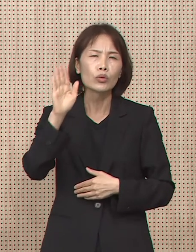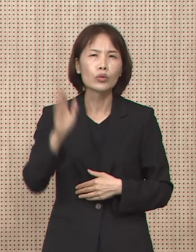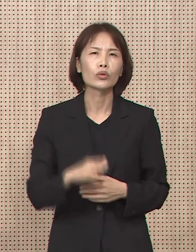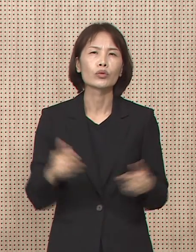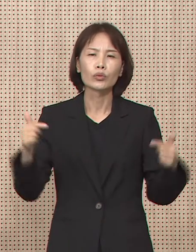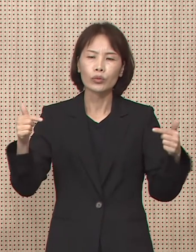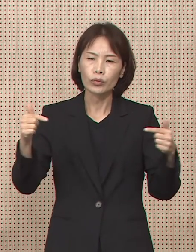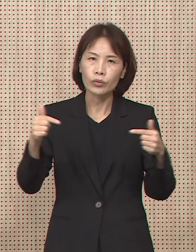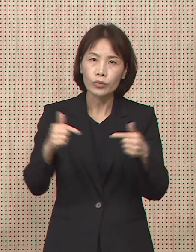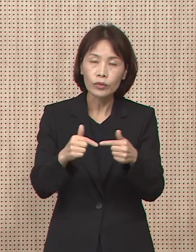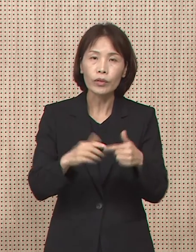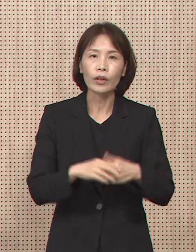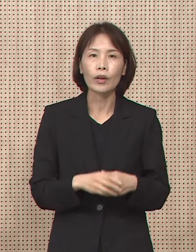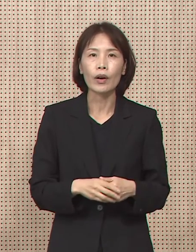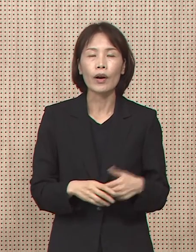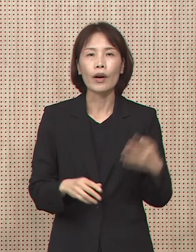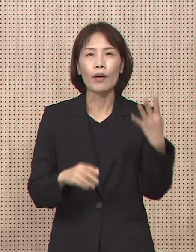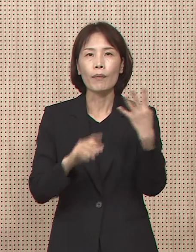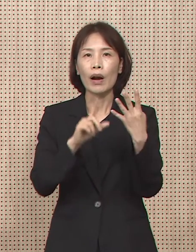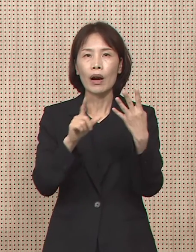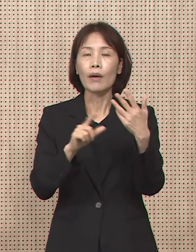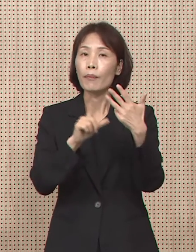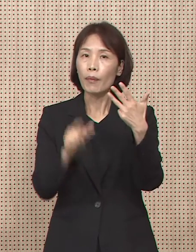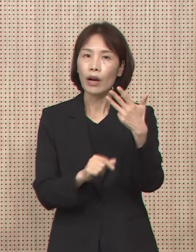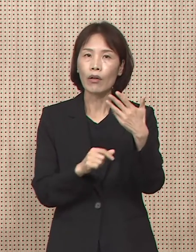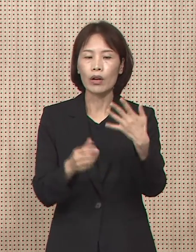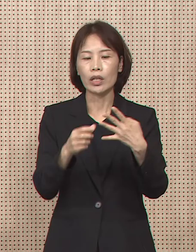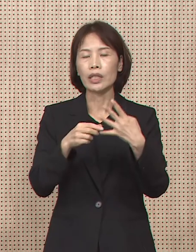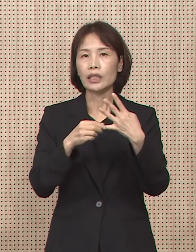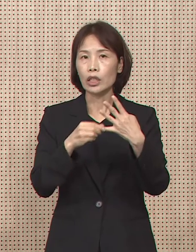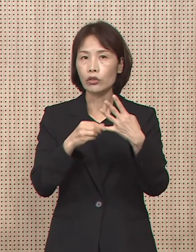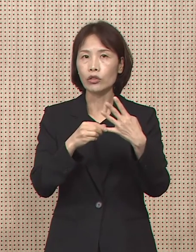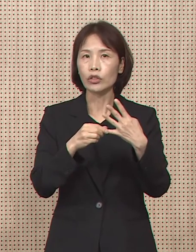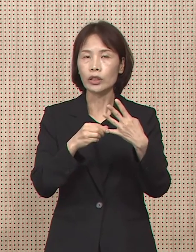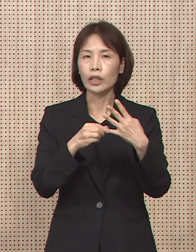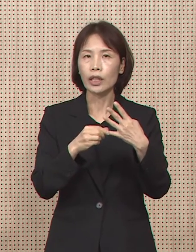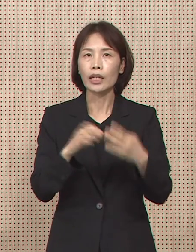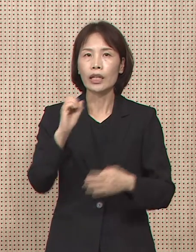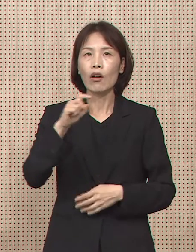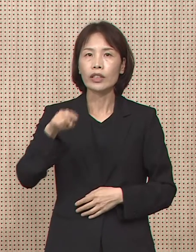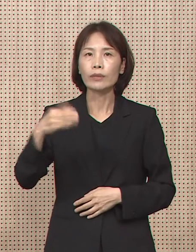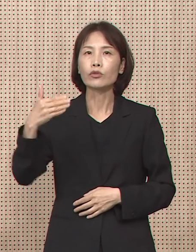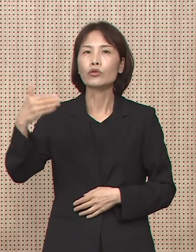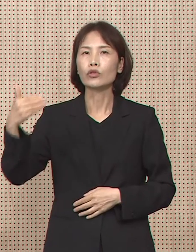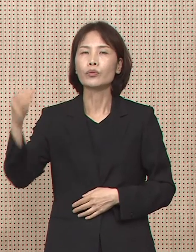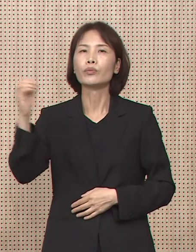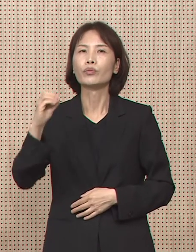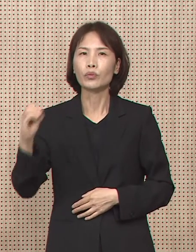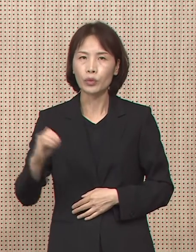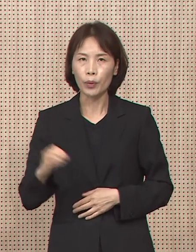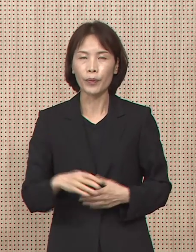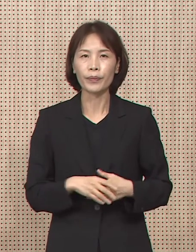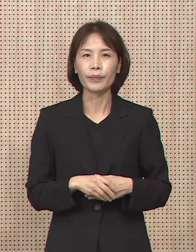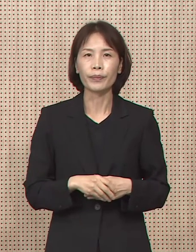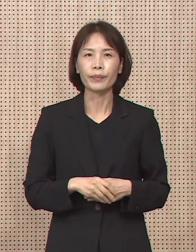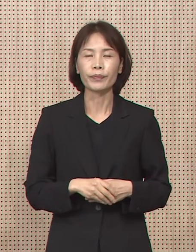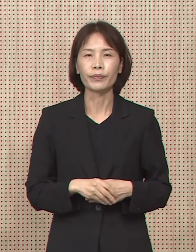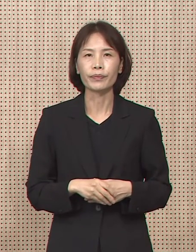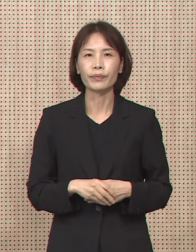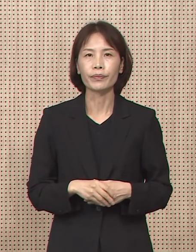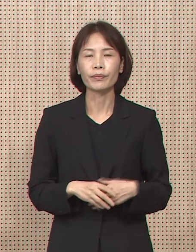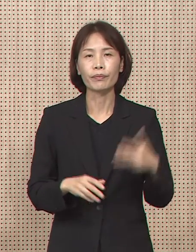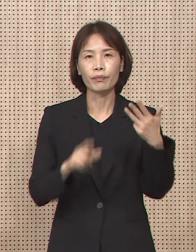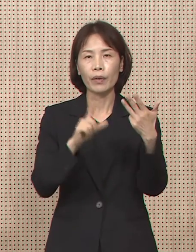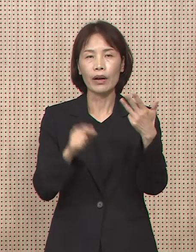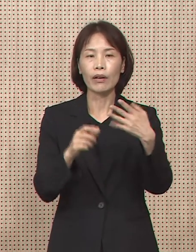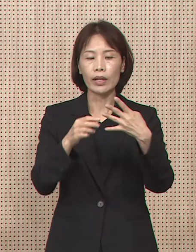연속 감소하였으며, 8월 4주차 도내 감염 재생산 지수는 0.99로 나타났습니다. 8월 3주차